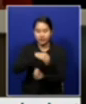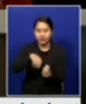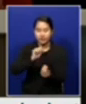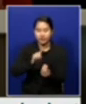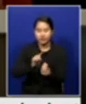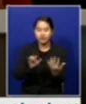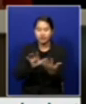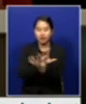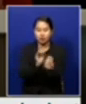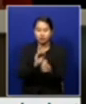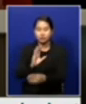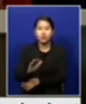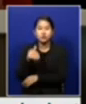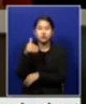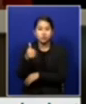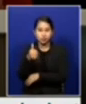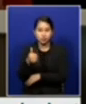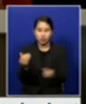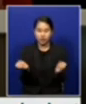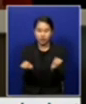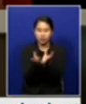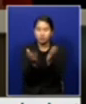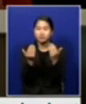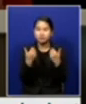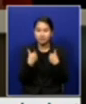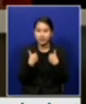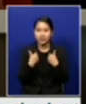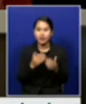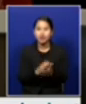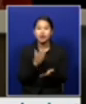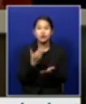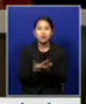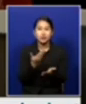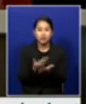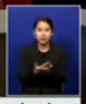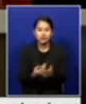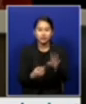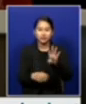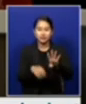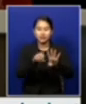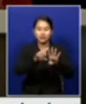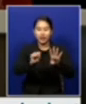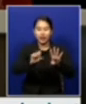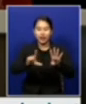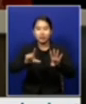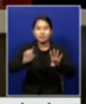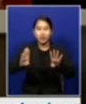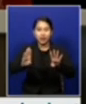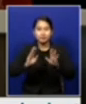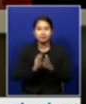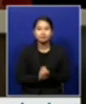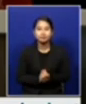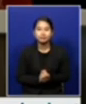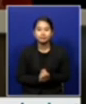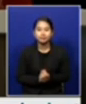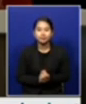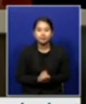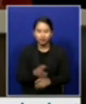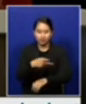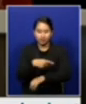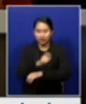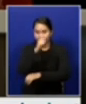มที่ได้รับผลกระทบจำนวนเงิน 400,000 ล้านบาทท่านประธานสภาที่เคาร